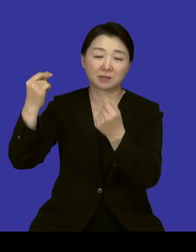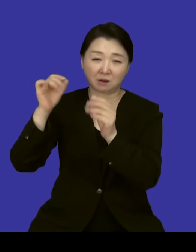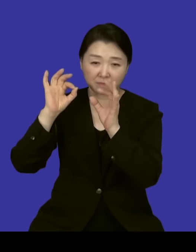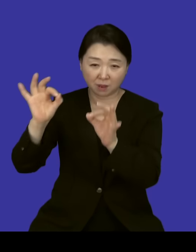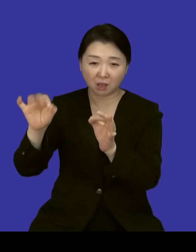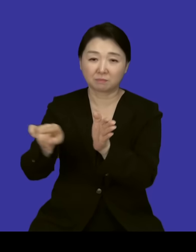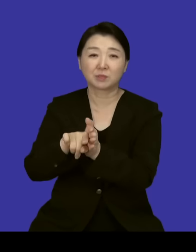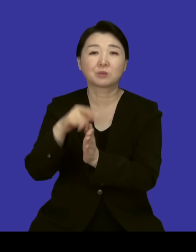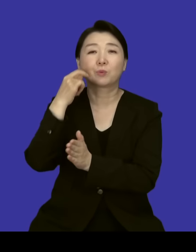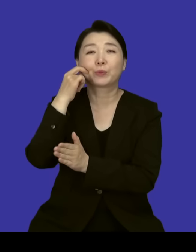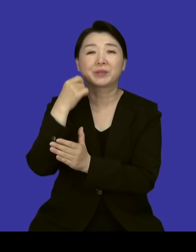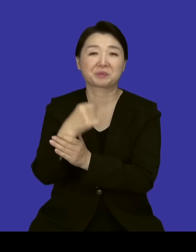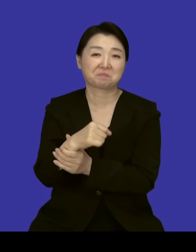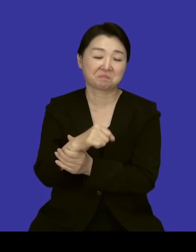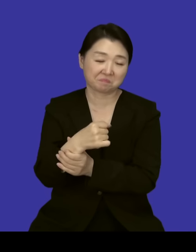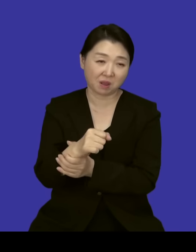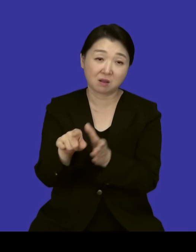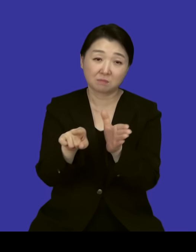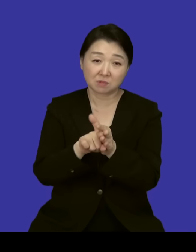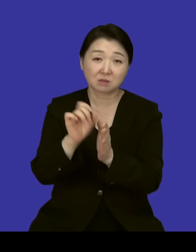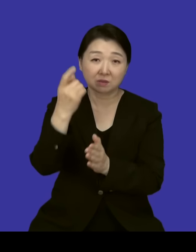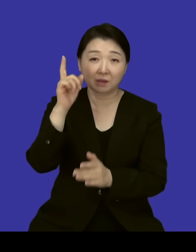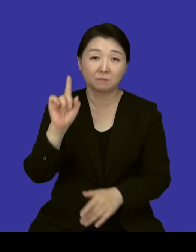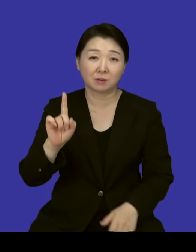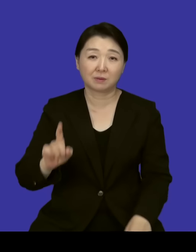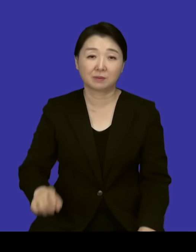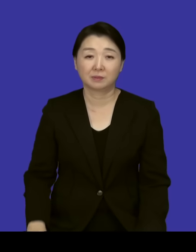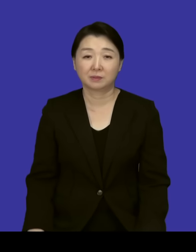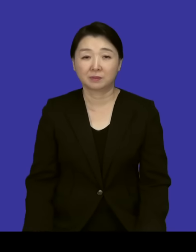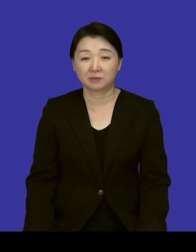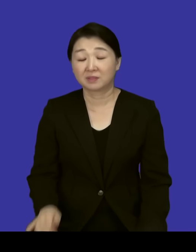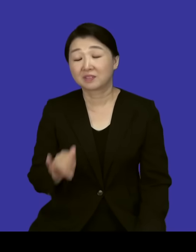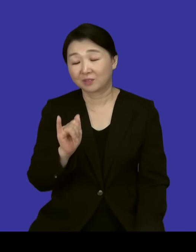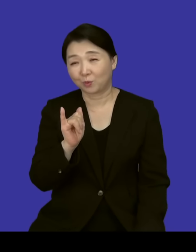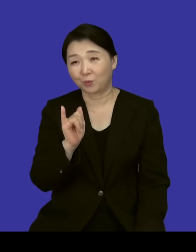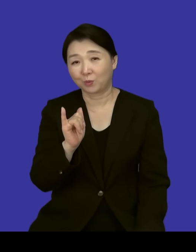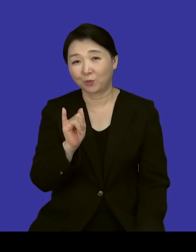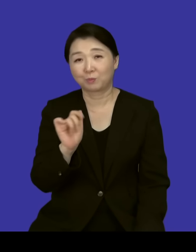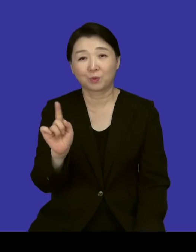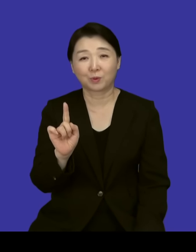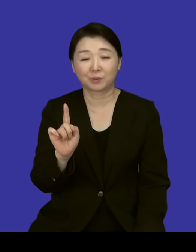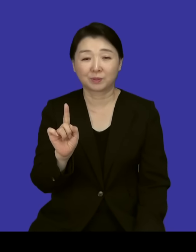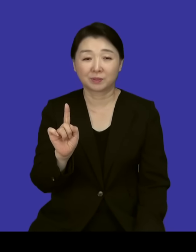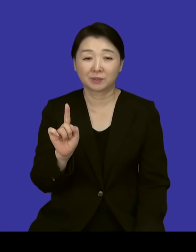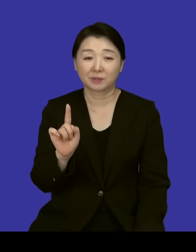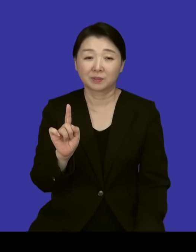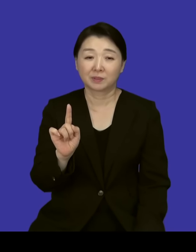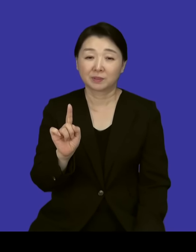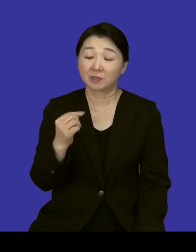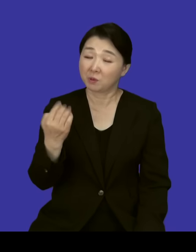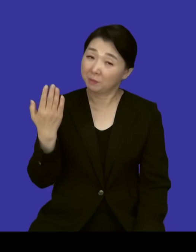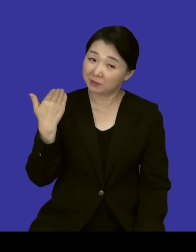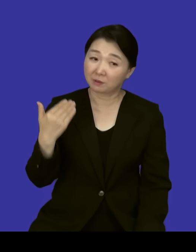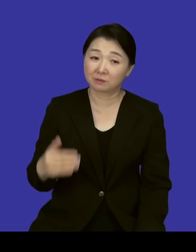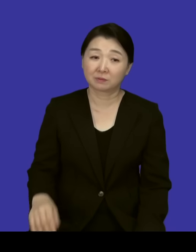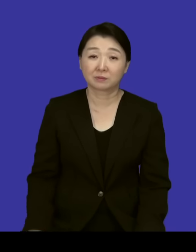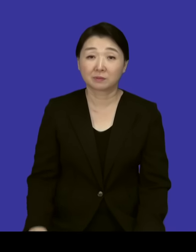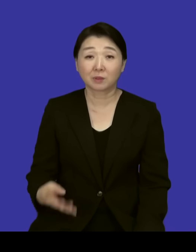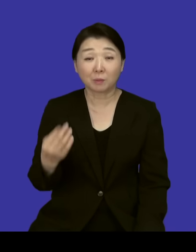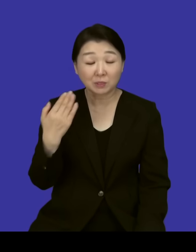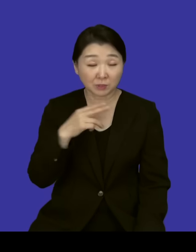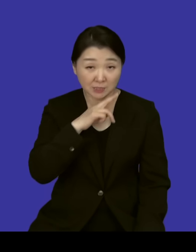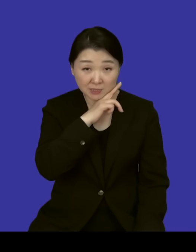믿지를 못했었고요. 그게 믿게 된 계기가 있기는 있었거든요. 예. 그게 얼마 전이었습니다. 얼마 전까지